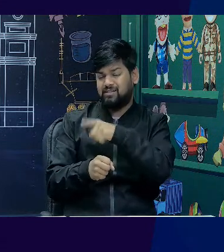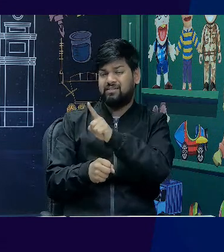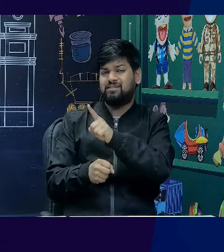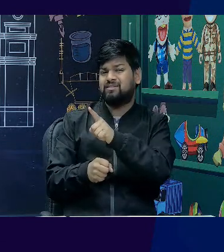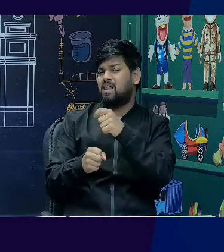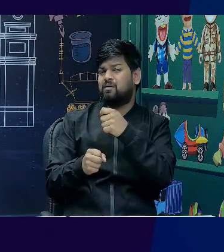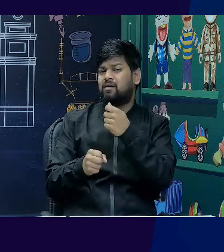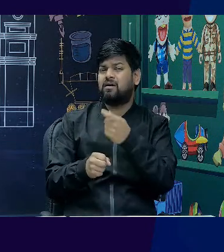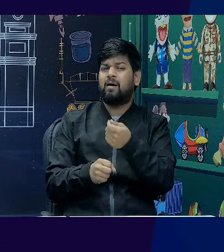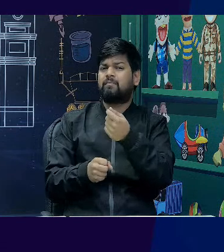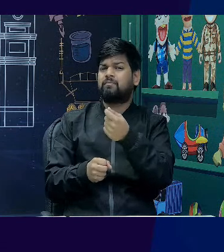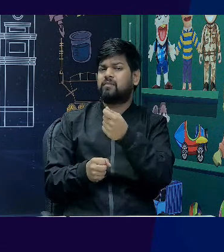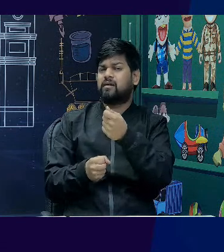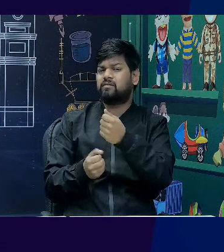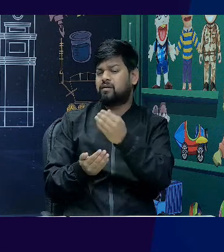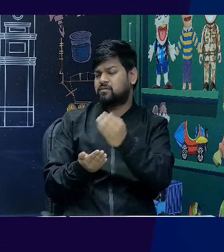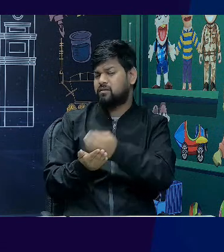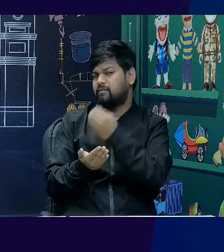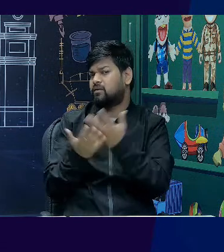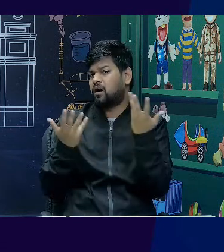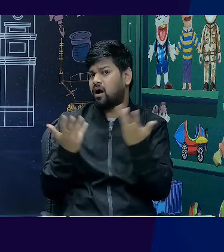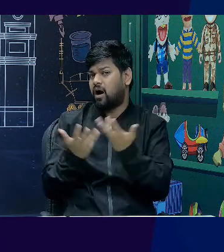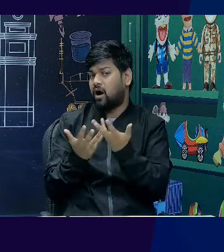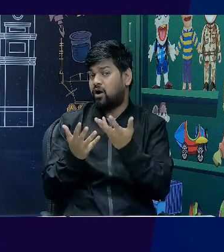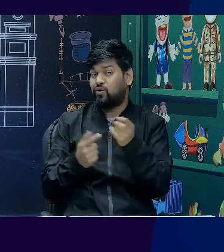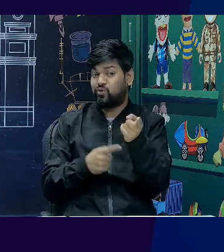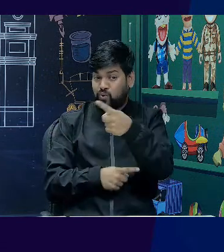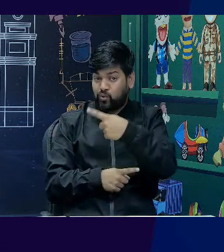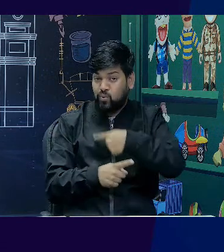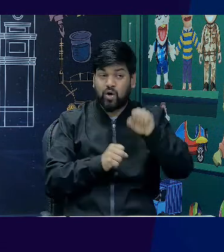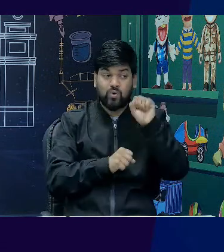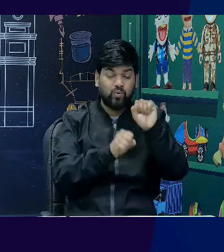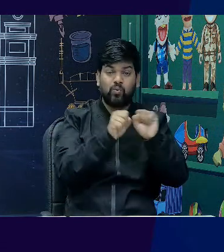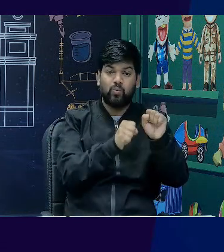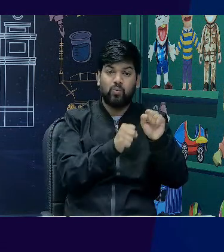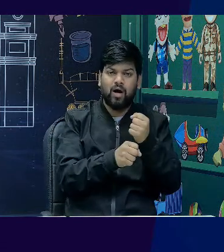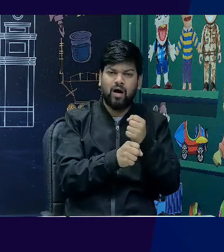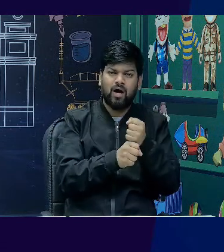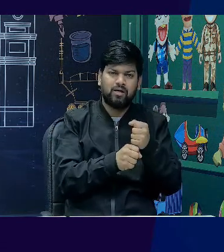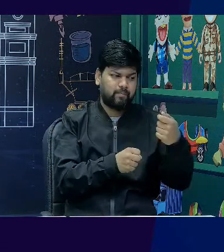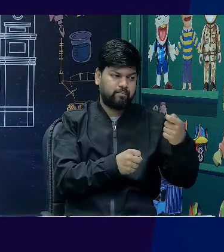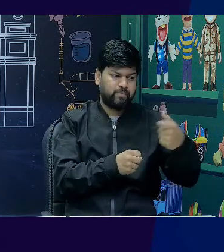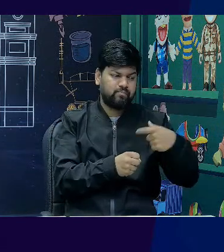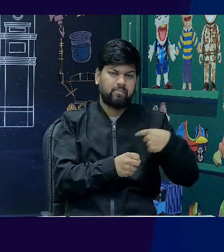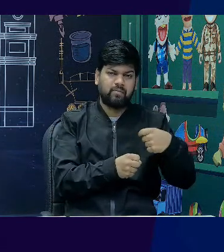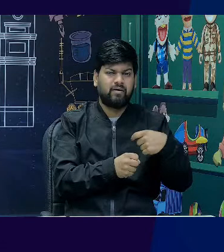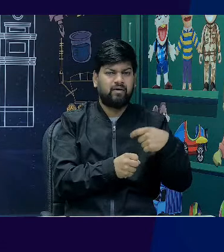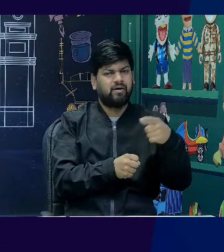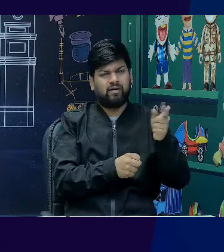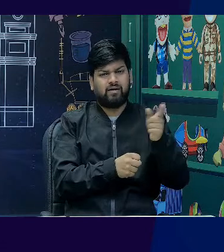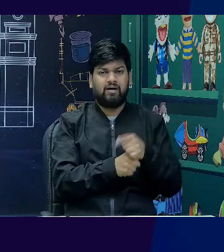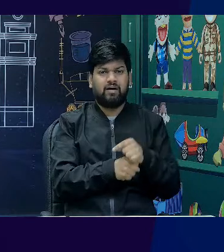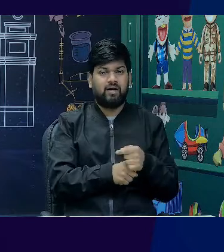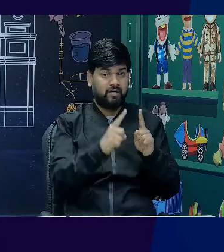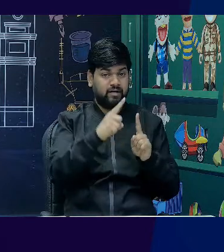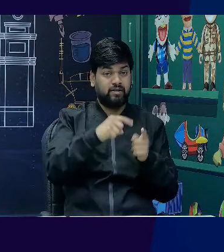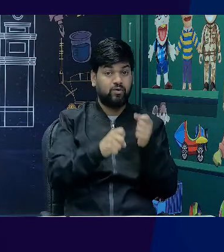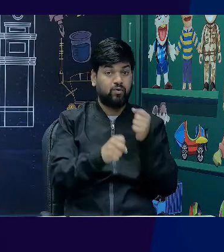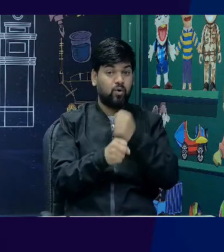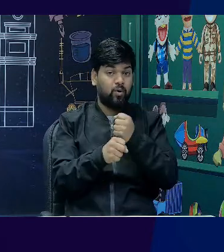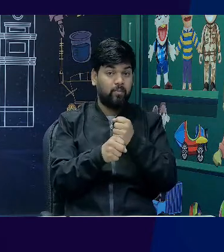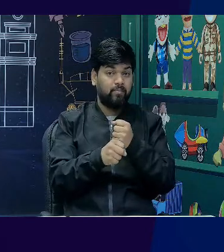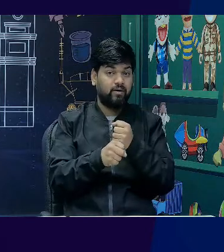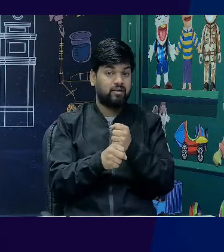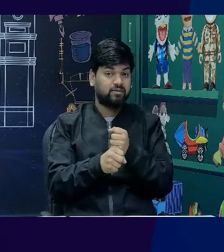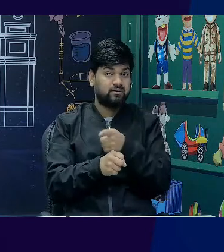के through revenue मिलेगा. Tax में भी आपका direct taxes होते हैं और indirect taxes होते हैं. Similarly, when you go